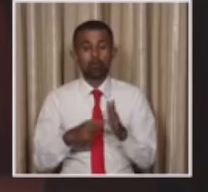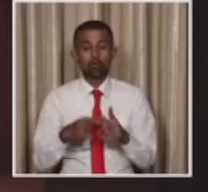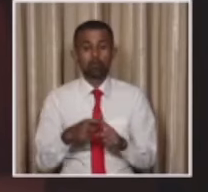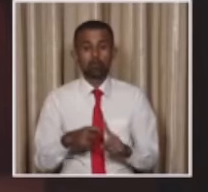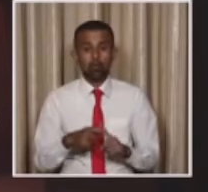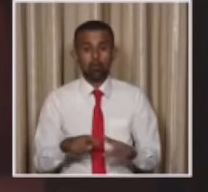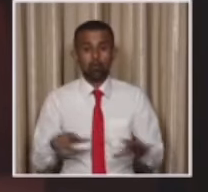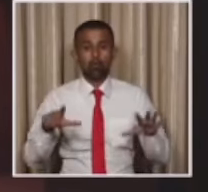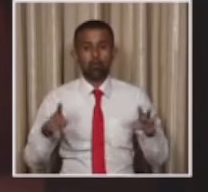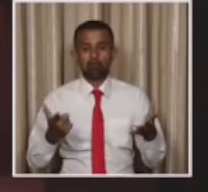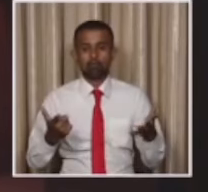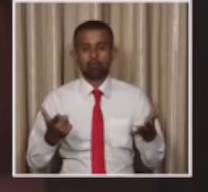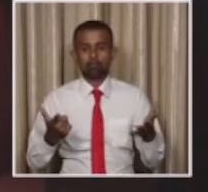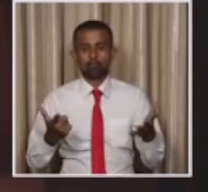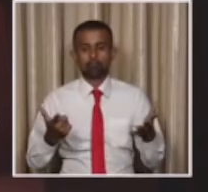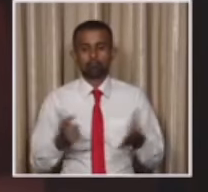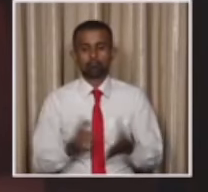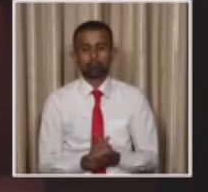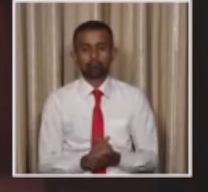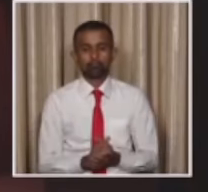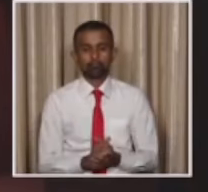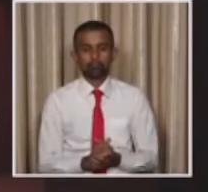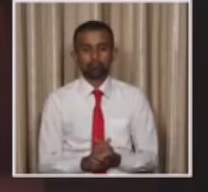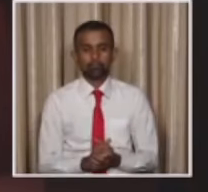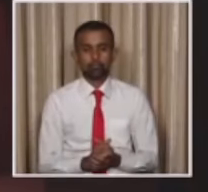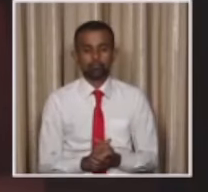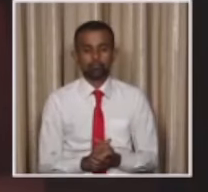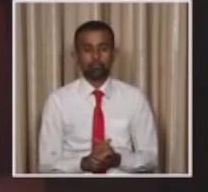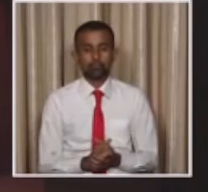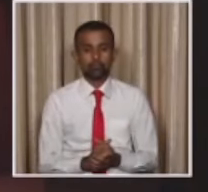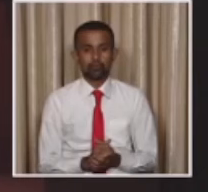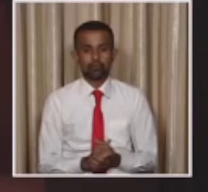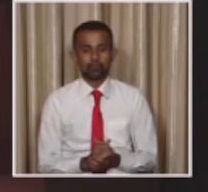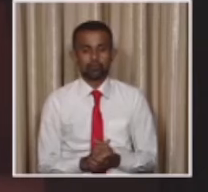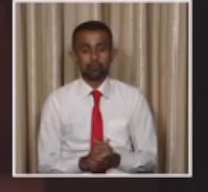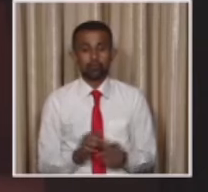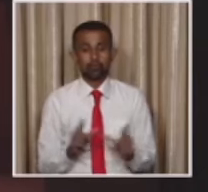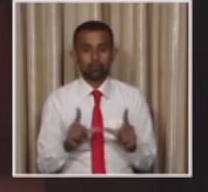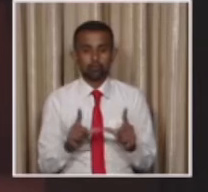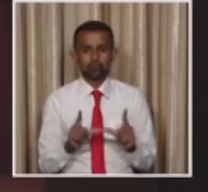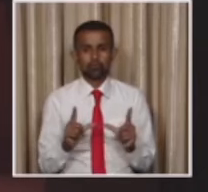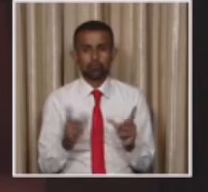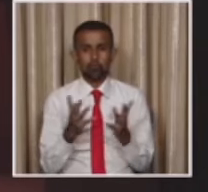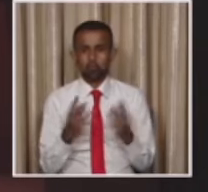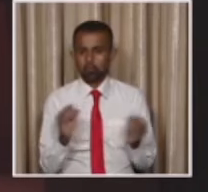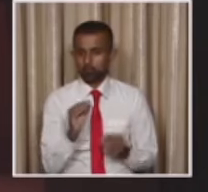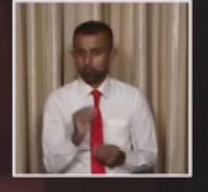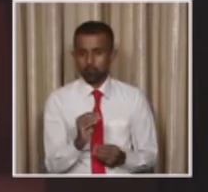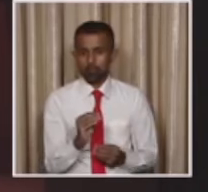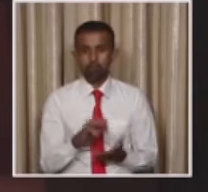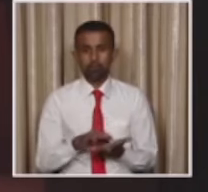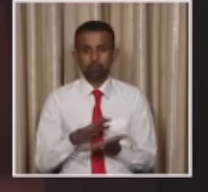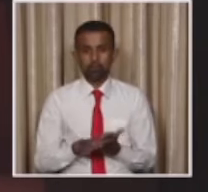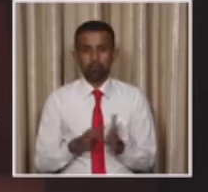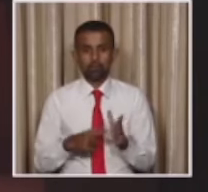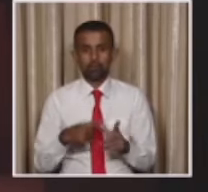කෝටි 700ක්. ඇත්ත වශයෙන්ම මේ බලපත්‍රය කැන්සල් කරොත් අනිවාර්යෙන් මේගොල්ලෝ